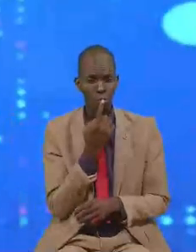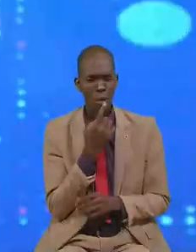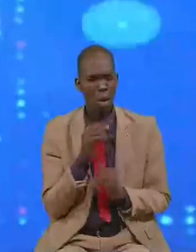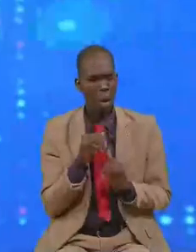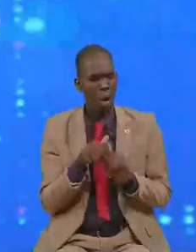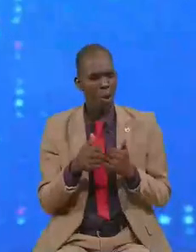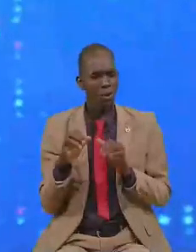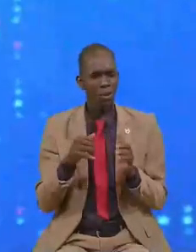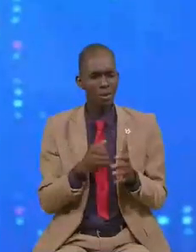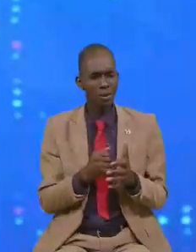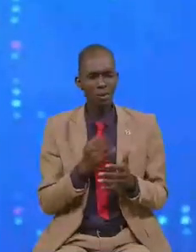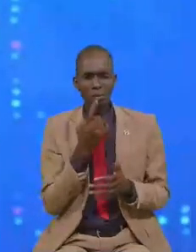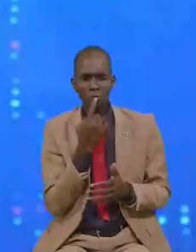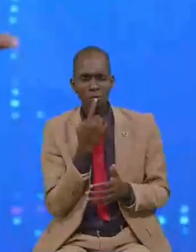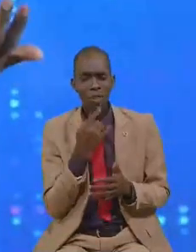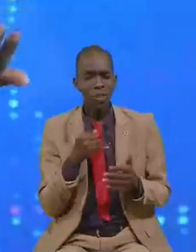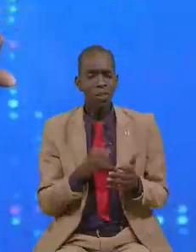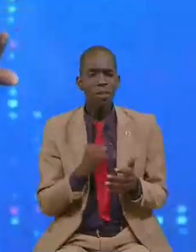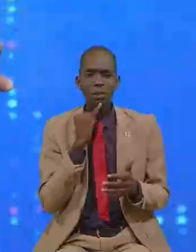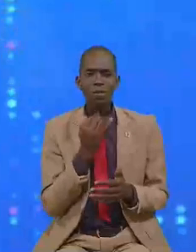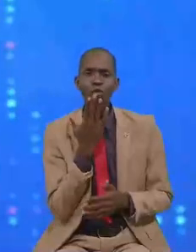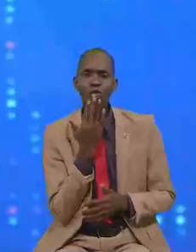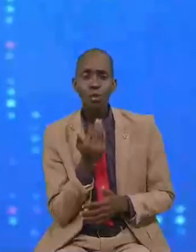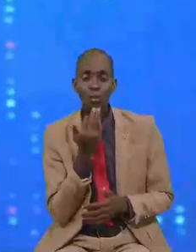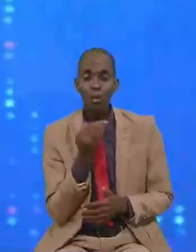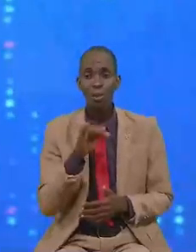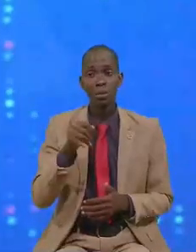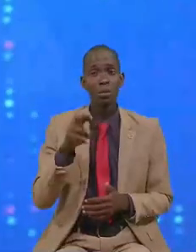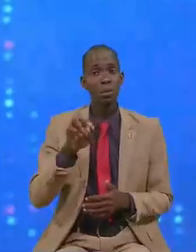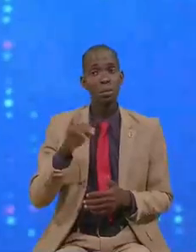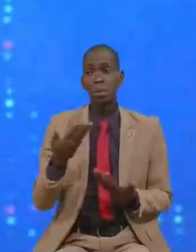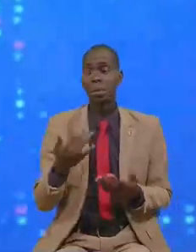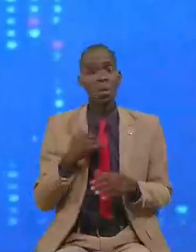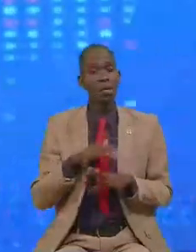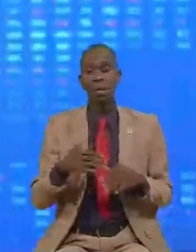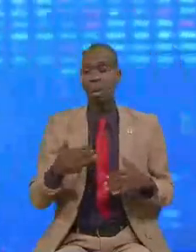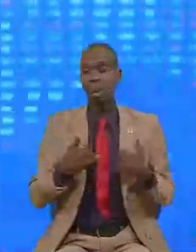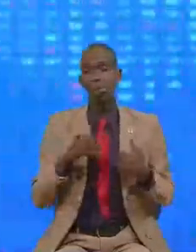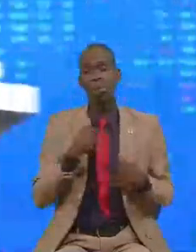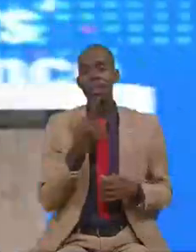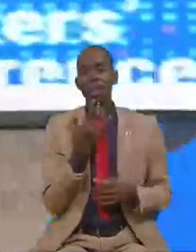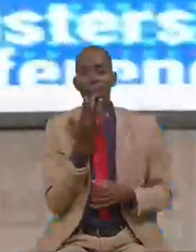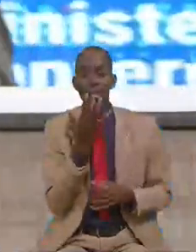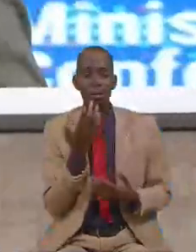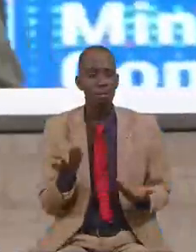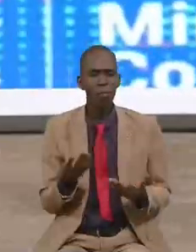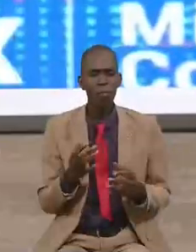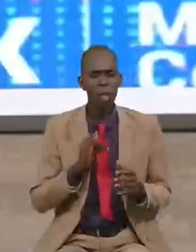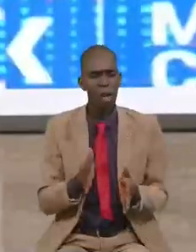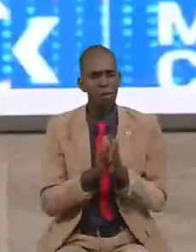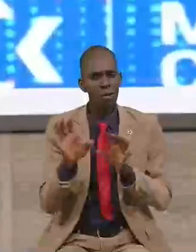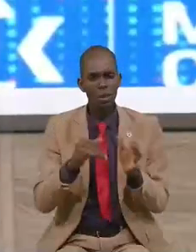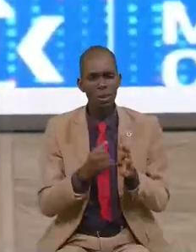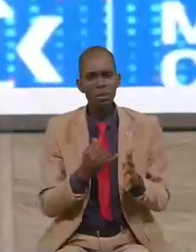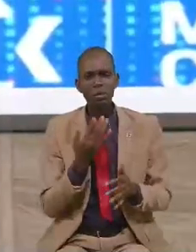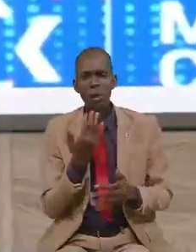Comment, quel est son goût? Est-ce que c'est comme le sucre? Et Jérémie dit, je ne sens aucun goût. Hein? Est-ce que ça sent comme du piment? Ah, je ne